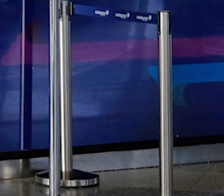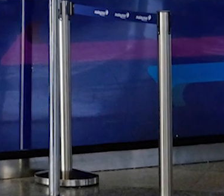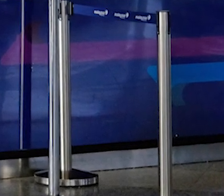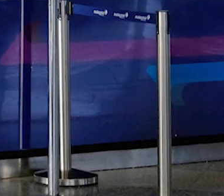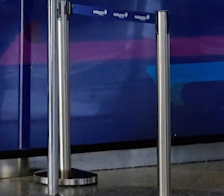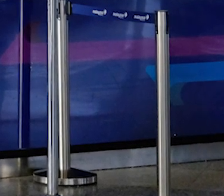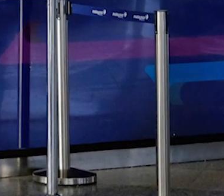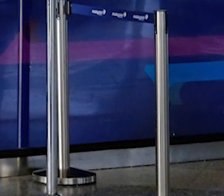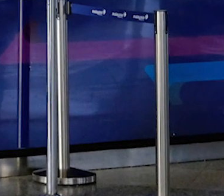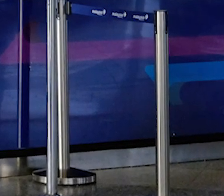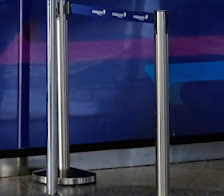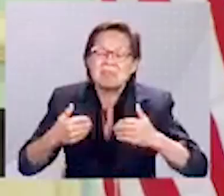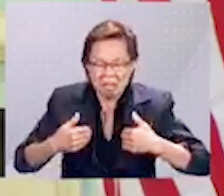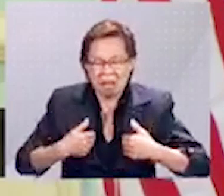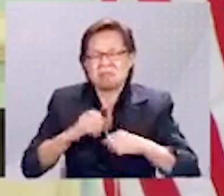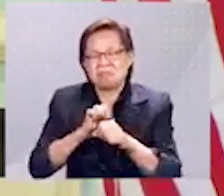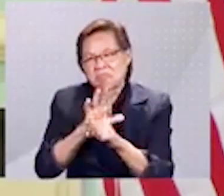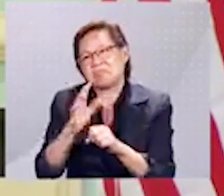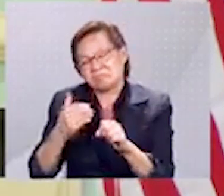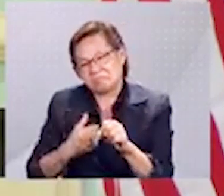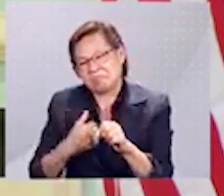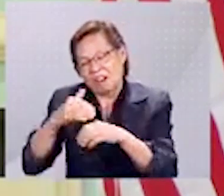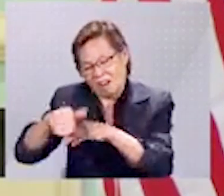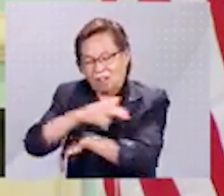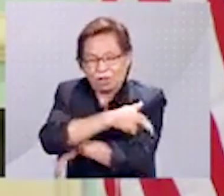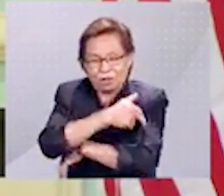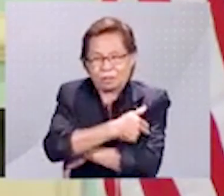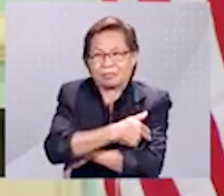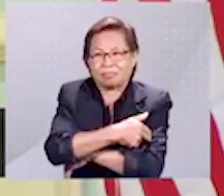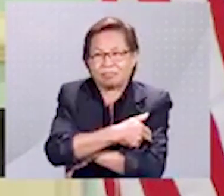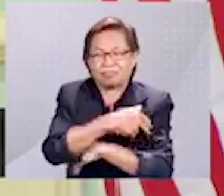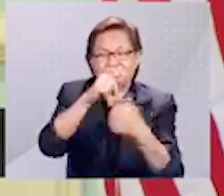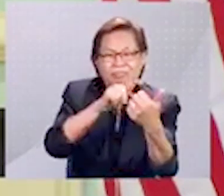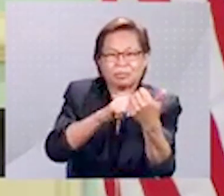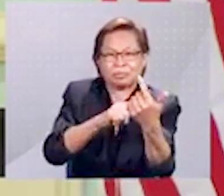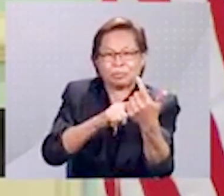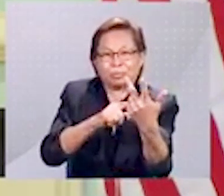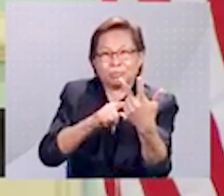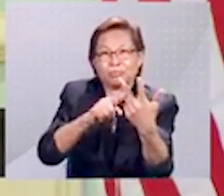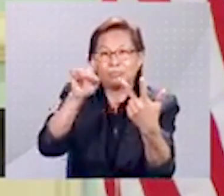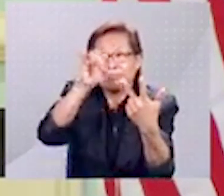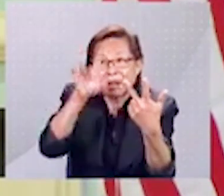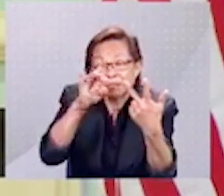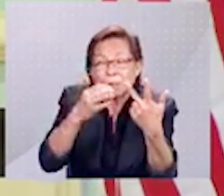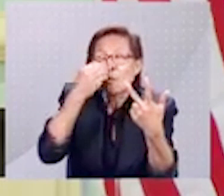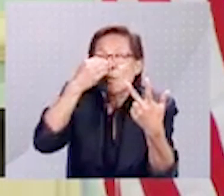maknanya mereka COVID positif, ya, selepas membuat saringan kesihatan.